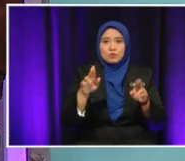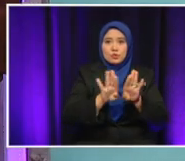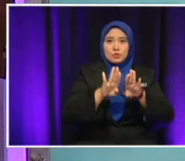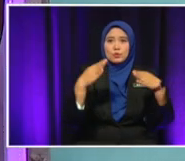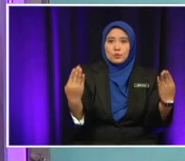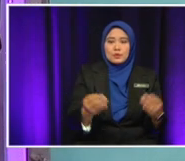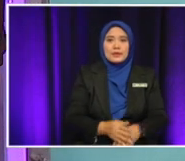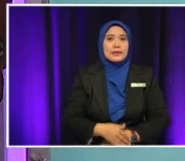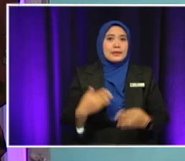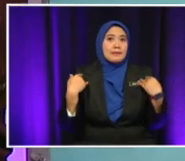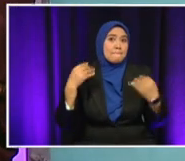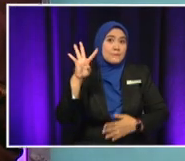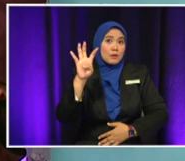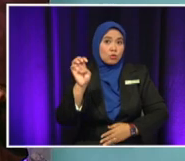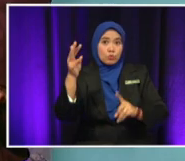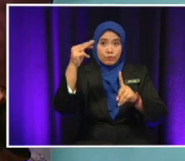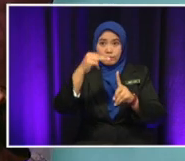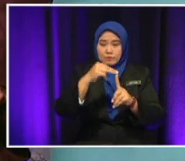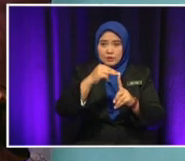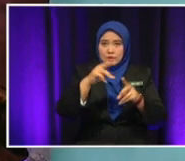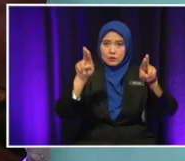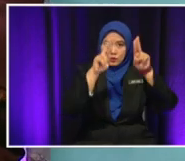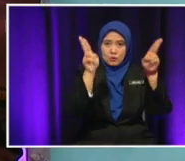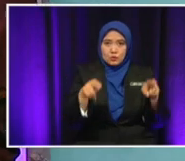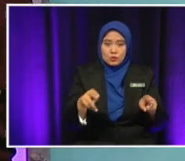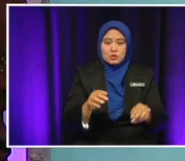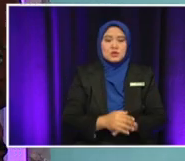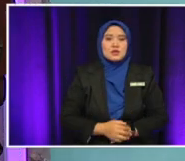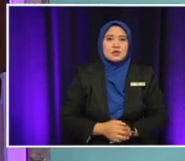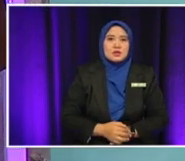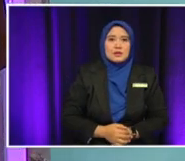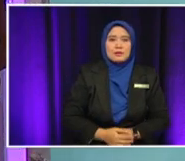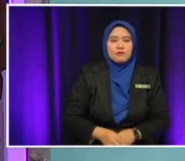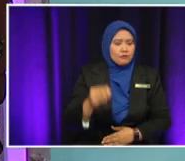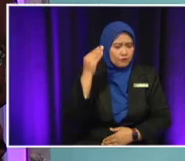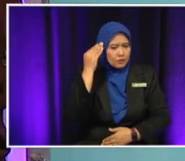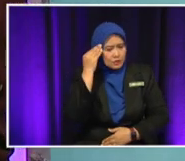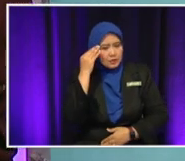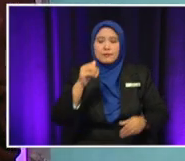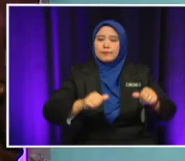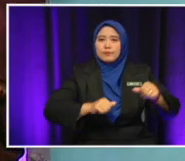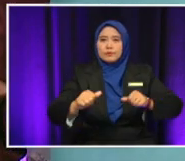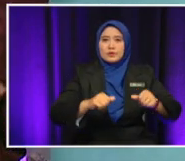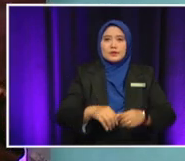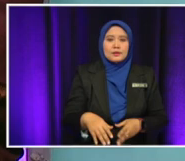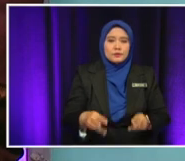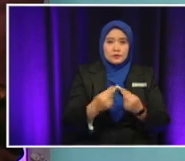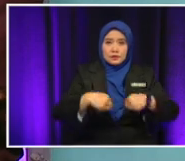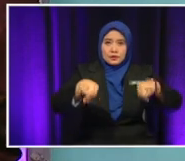40 maka Oke akan diuji memahami mengaplikasi menganalisis menilai